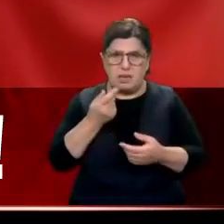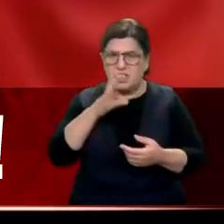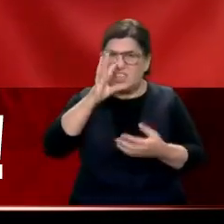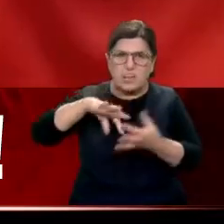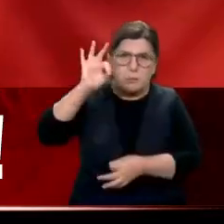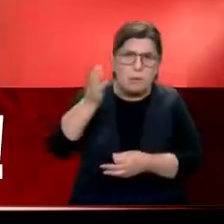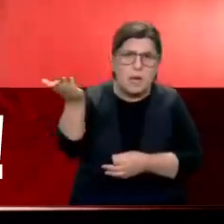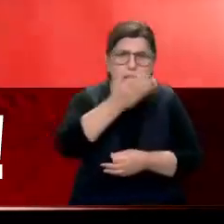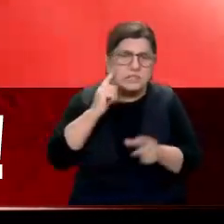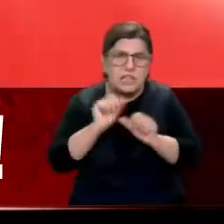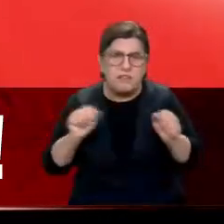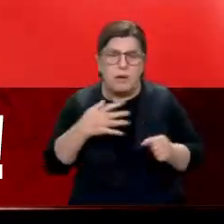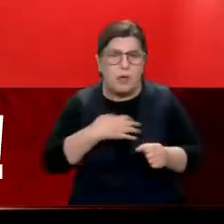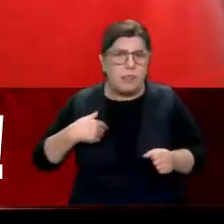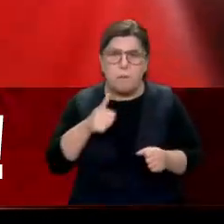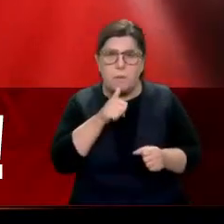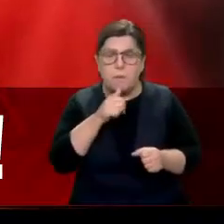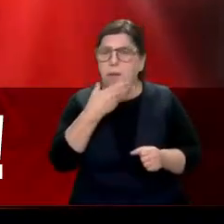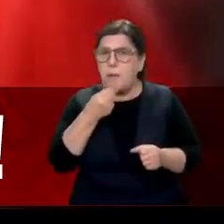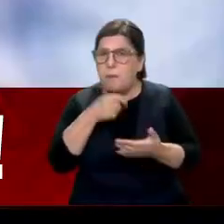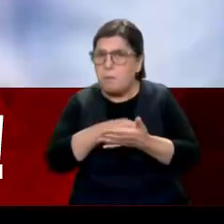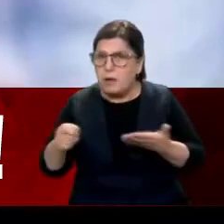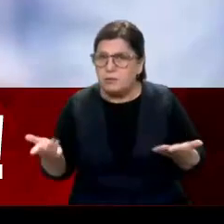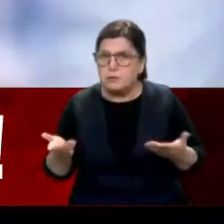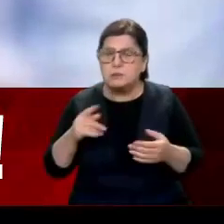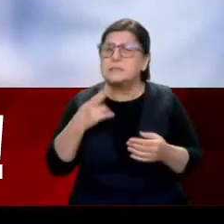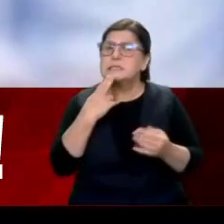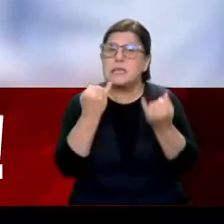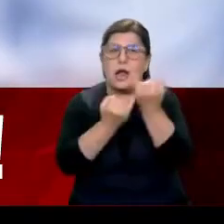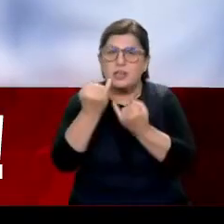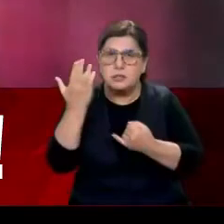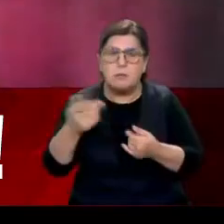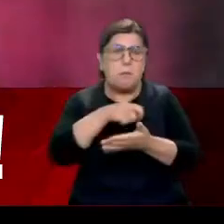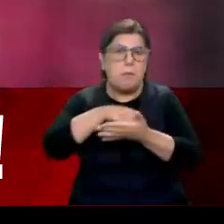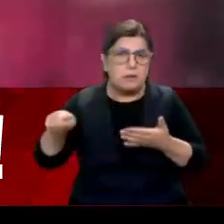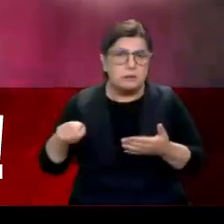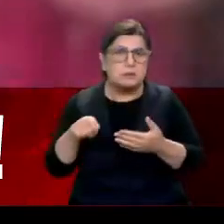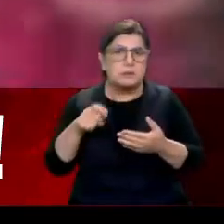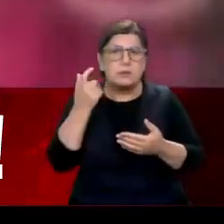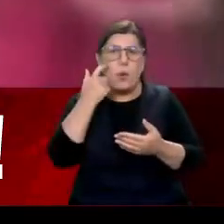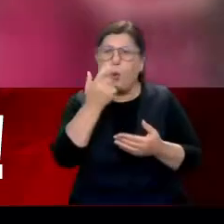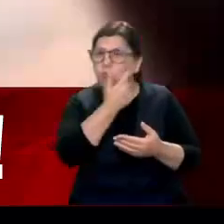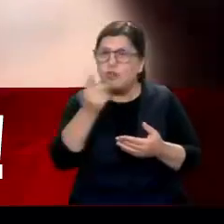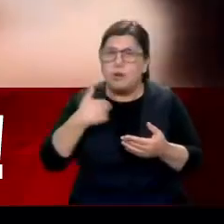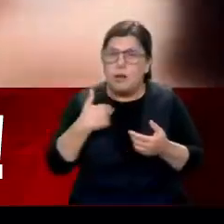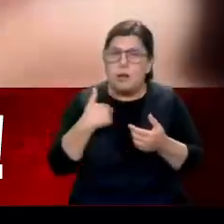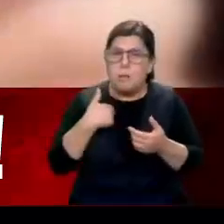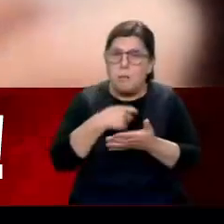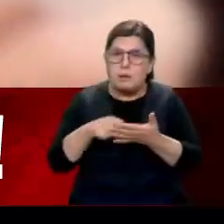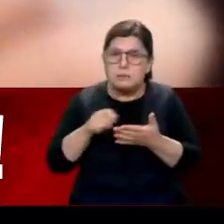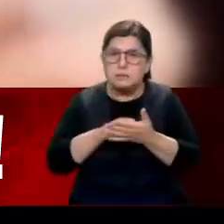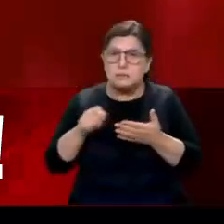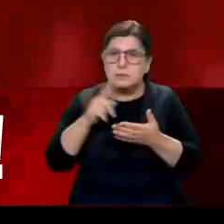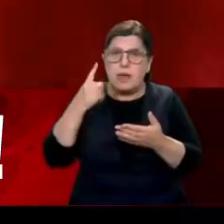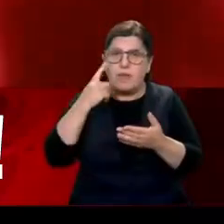ne zararı var? Annem, babam, emekli maaşları, kız kardeşimin maaşı, görümcemin maaşı, her şey el konmuş. Kredi